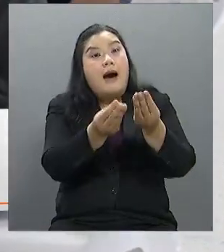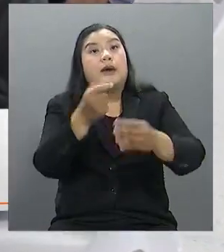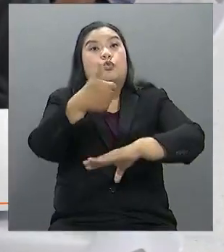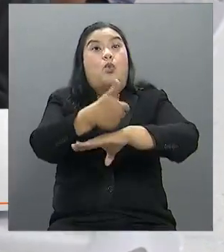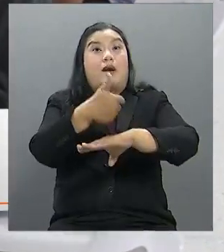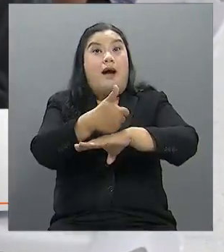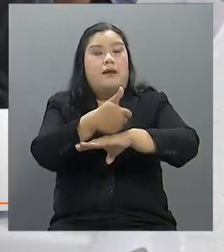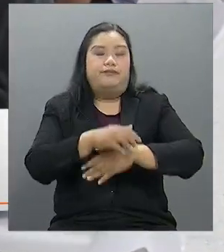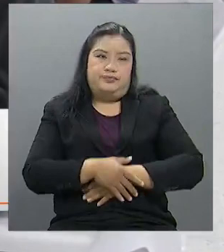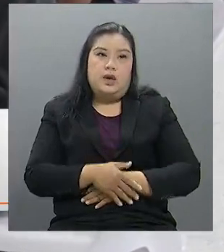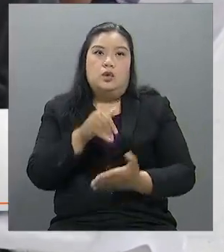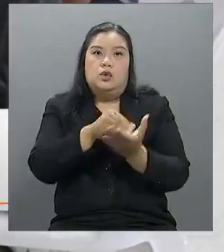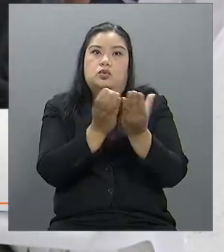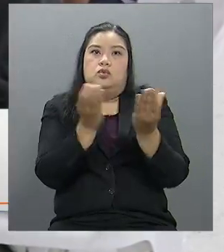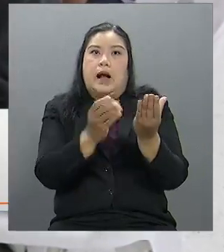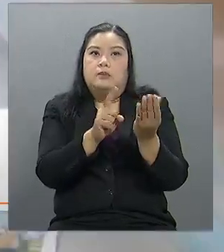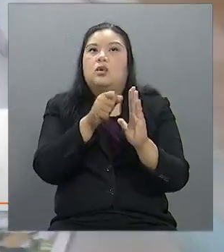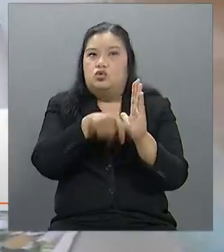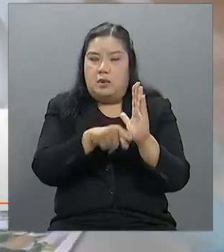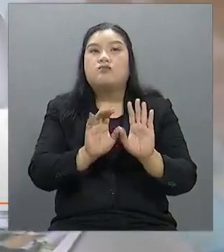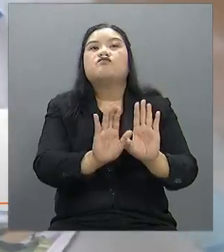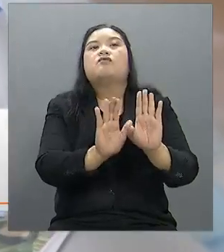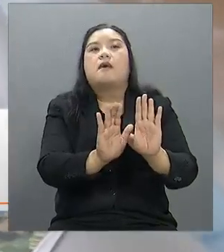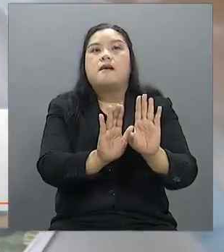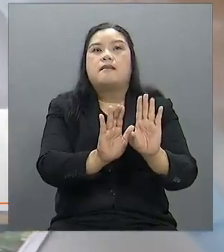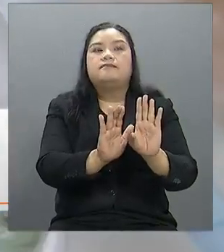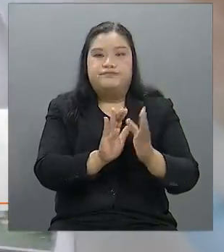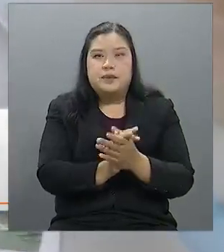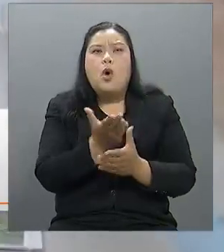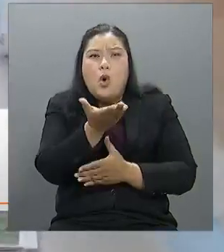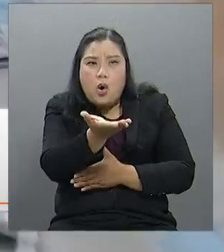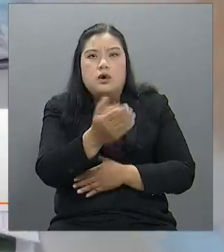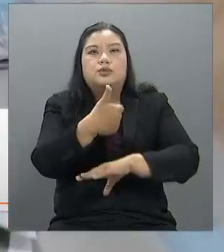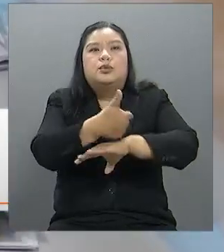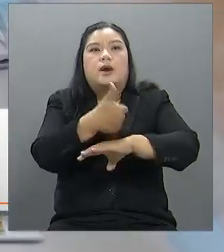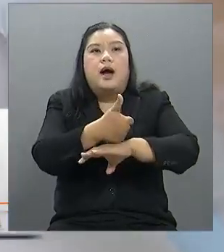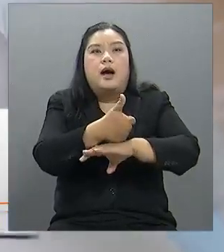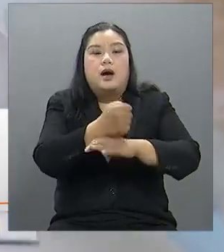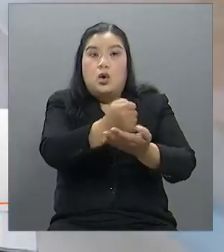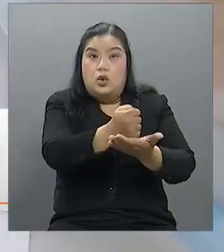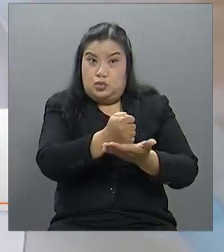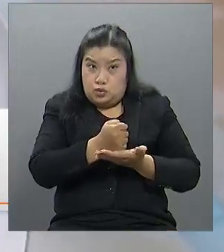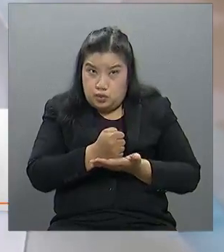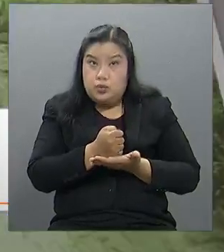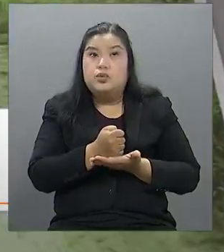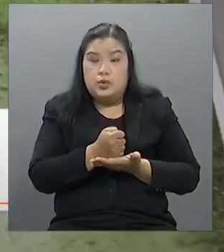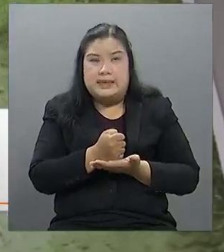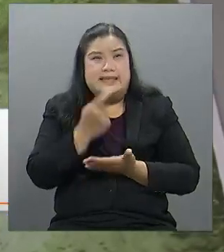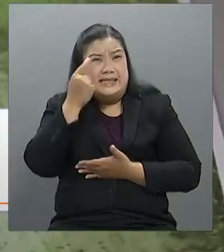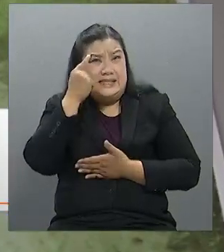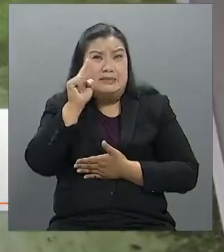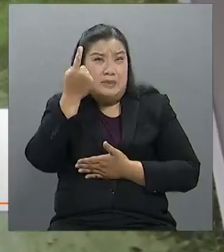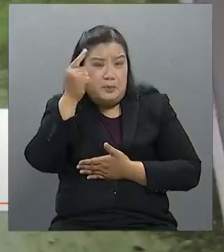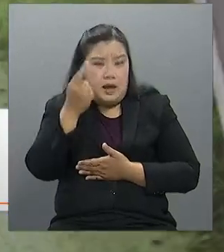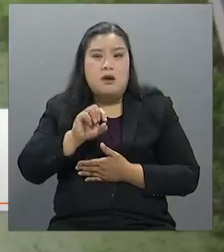รมจังหวัดสุพรรณบุรีอีกจุดนึงด้วยนะคะเพื่อขอให้ทางผู้ว่าราชการจังหวัดสุพรรณบุรีพิจารณาสั่งการให้องค์การบ